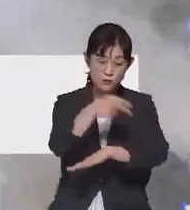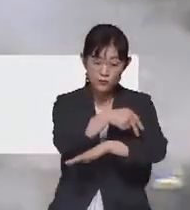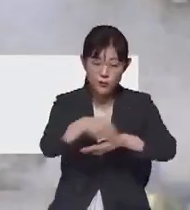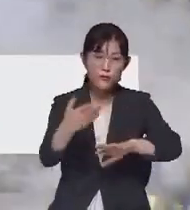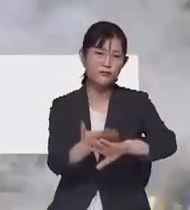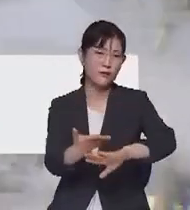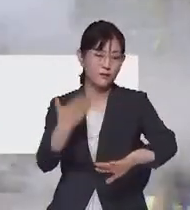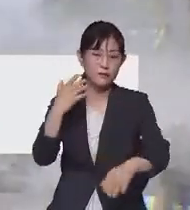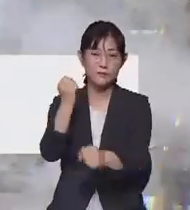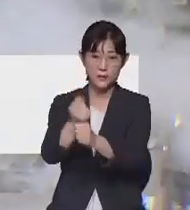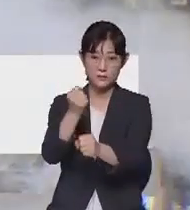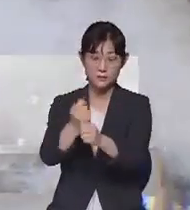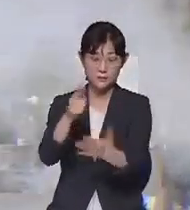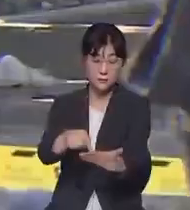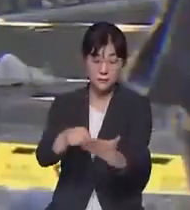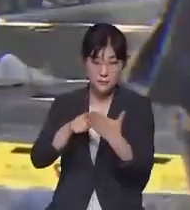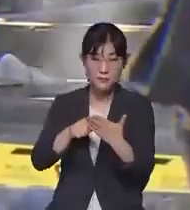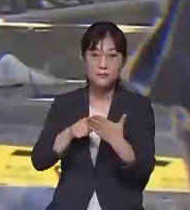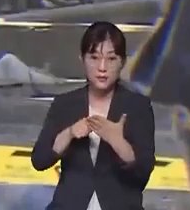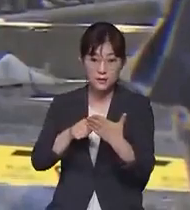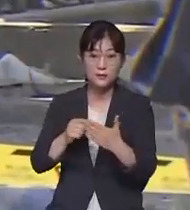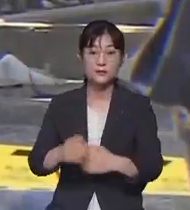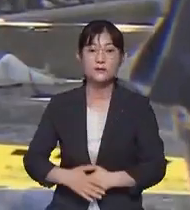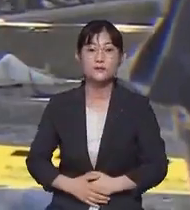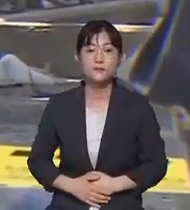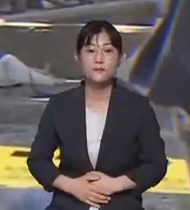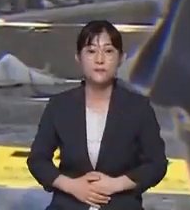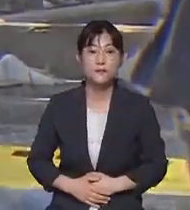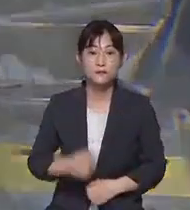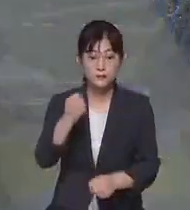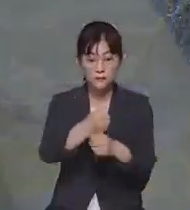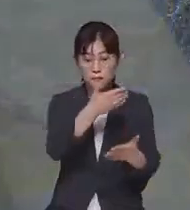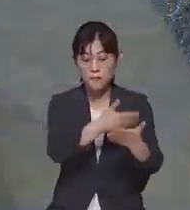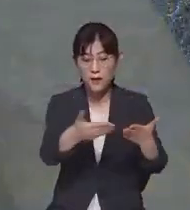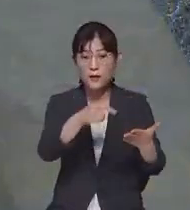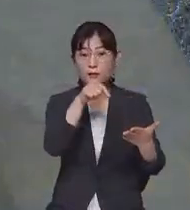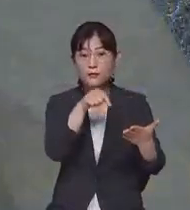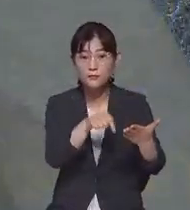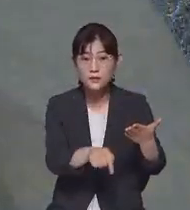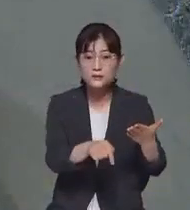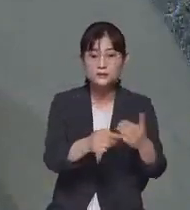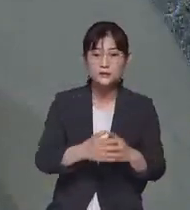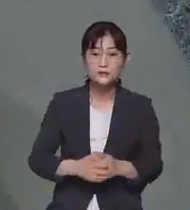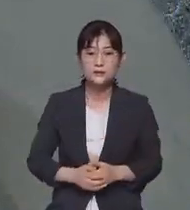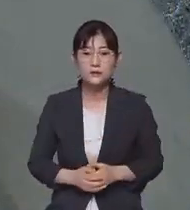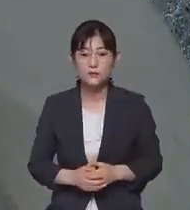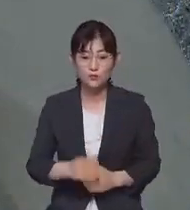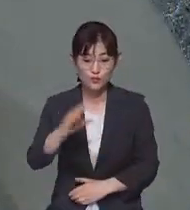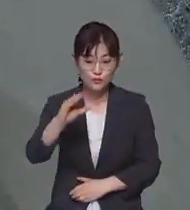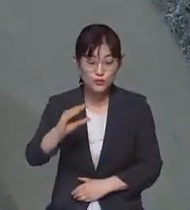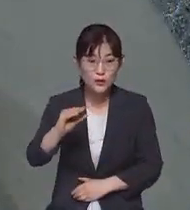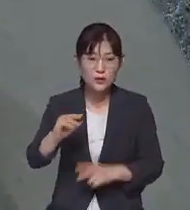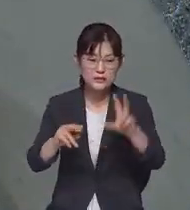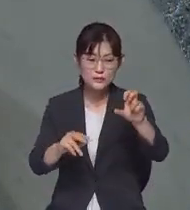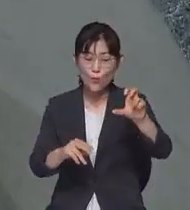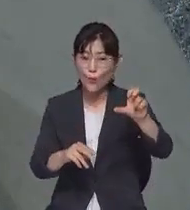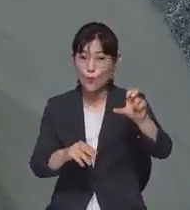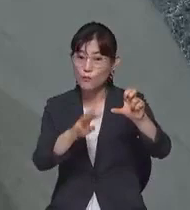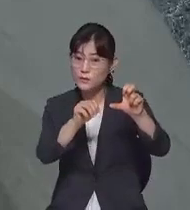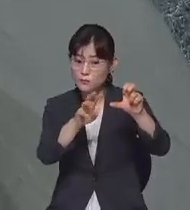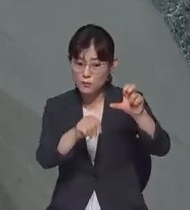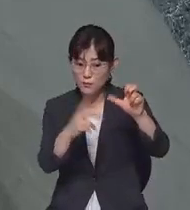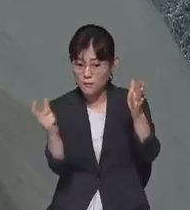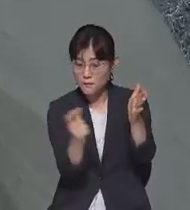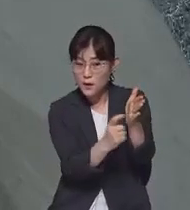다르게 제작된 것으로 드러났습니다 제작 도면에는 해당 단면의 최소 두께가 25mm로